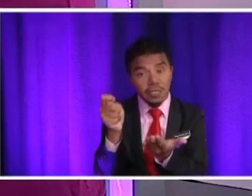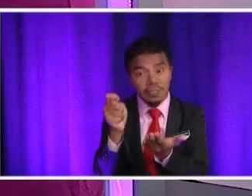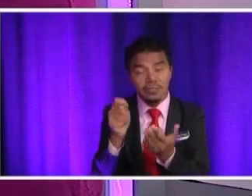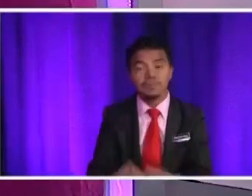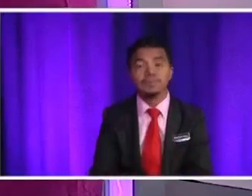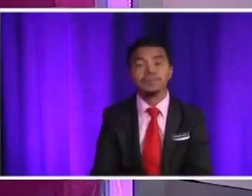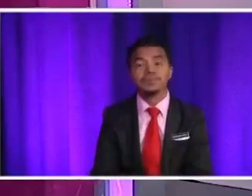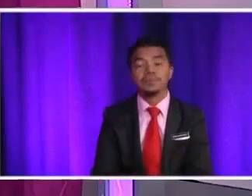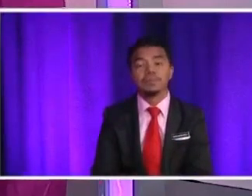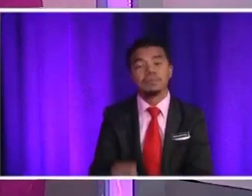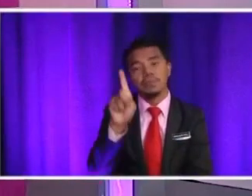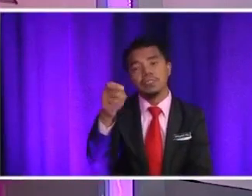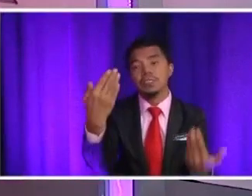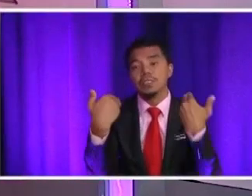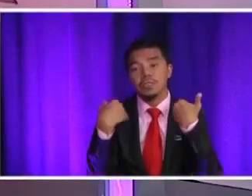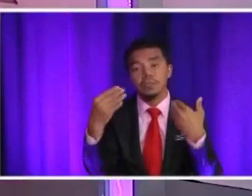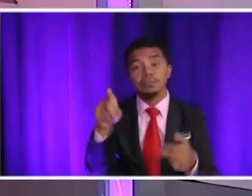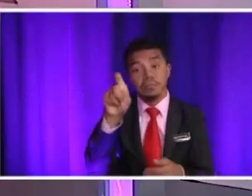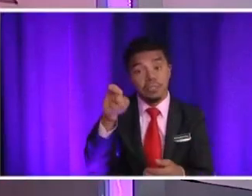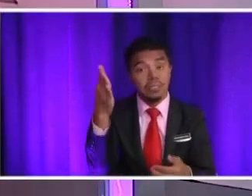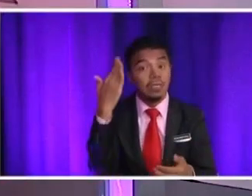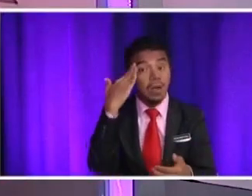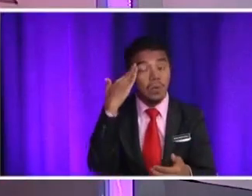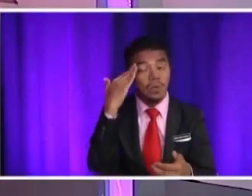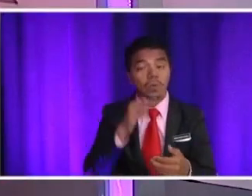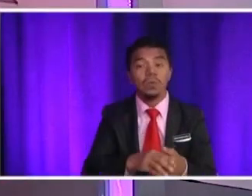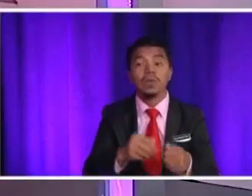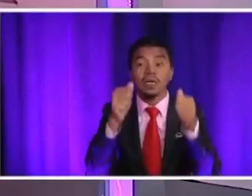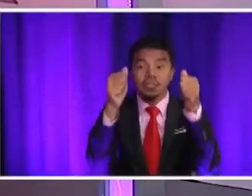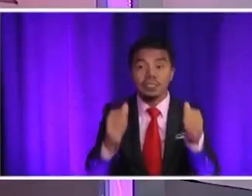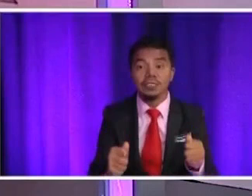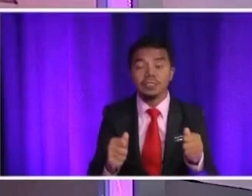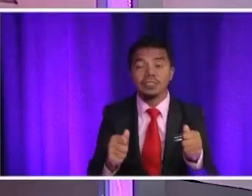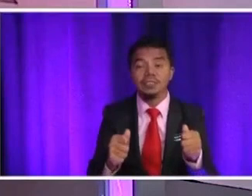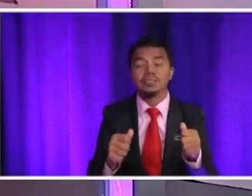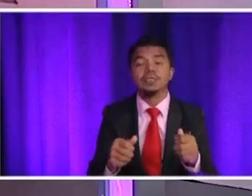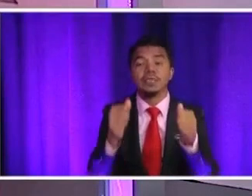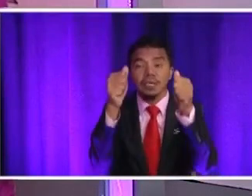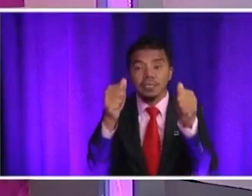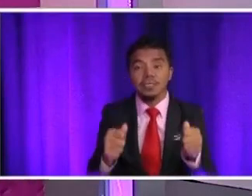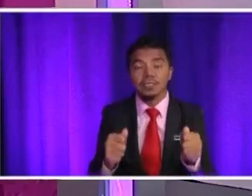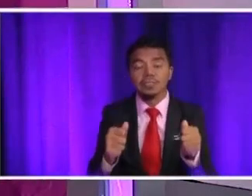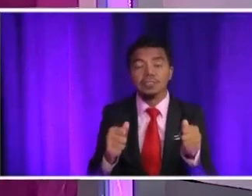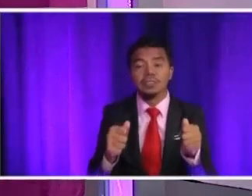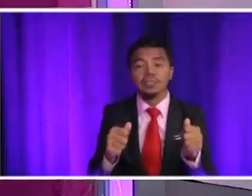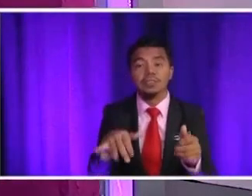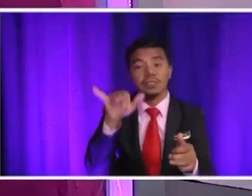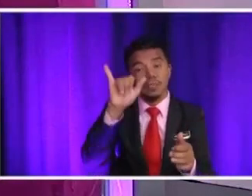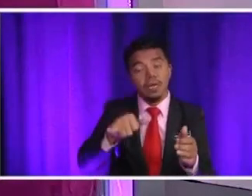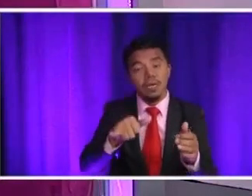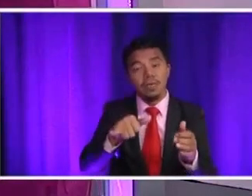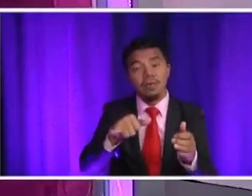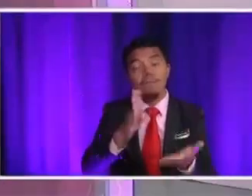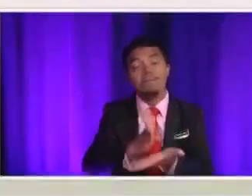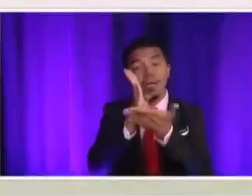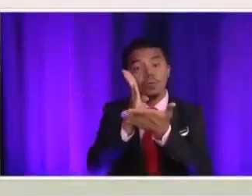apa agensi-agensi dia yang terlibat untuk pemasaran, agensi yang terlibat dalam pendidikan dan pembangunan yang tadi, ciri-ciri kan dia kena